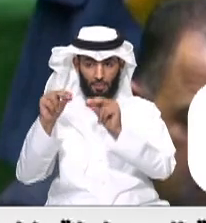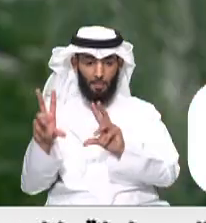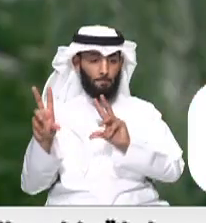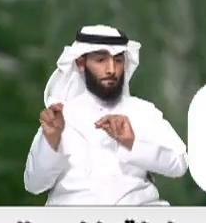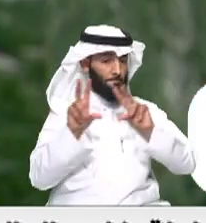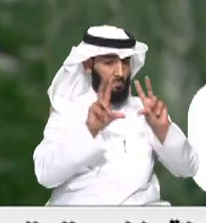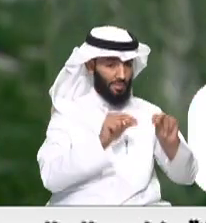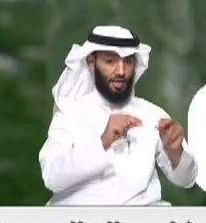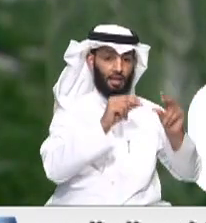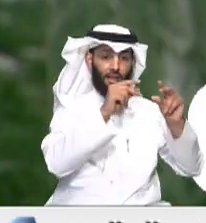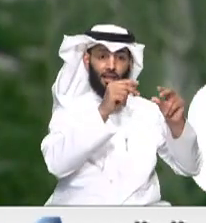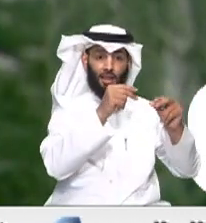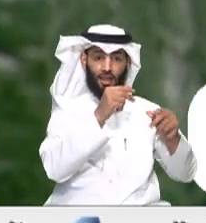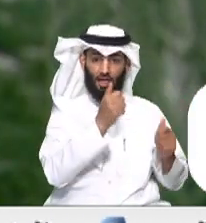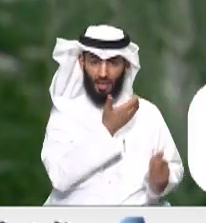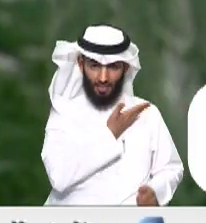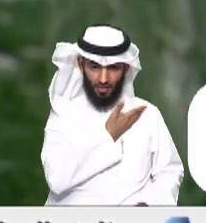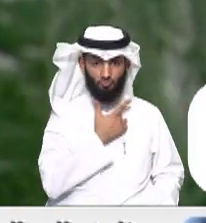الثمن.